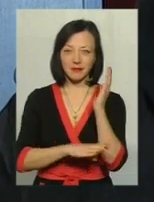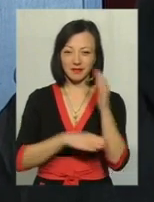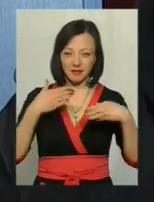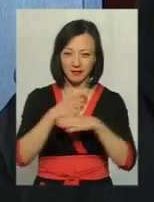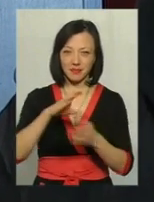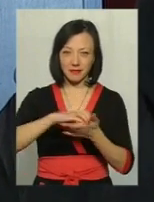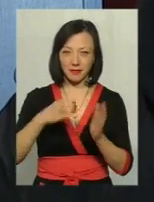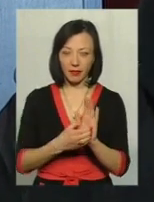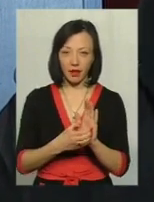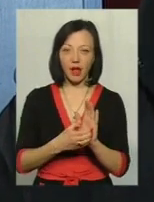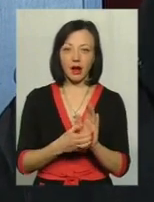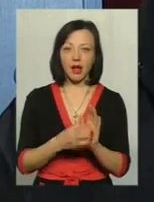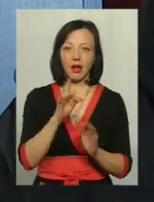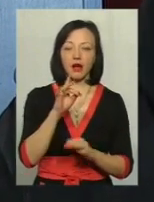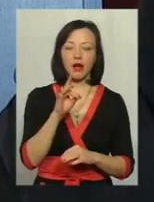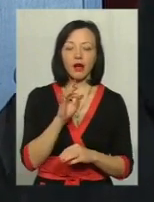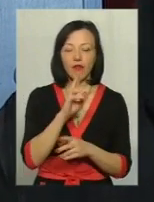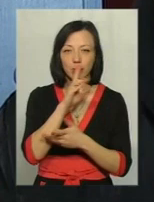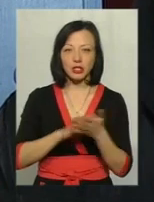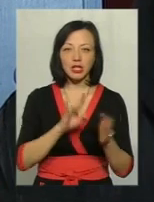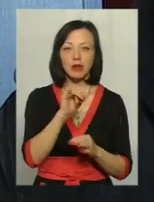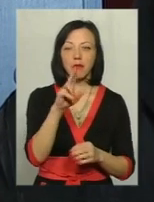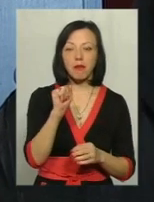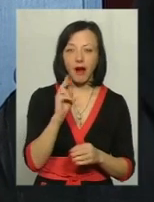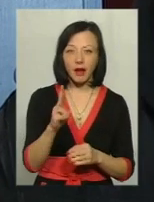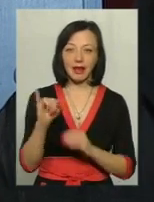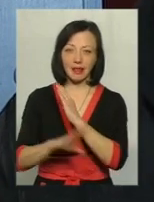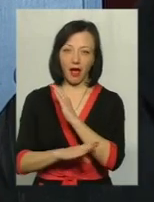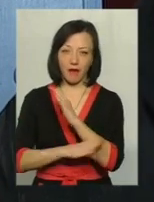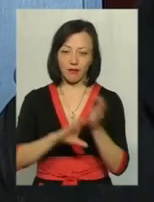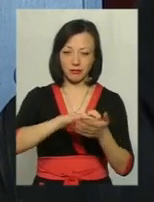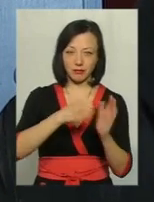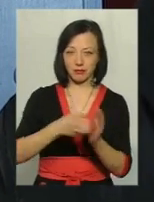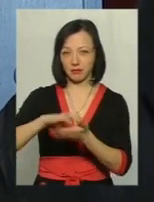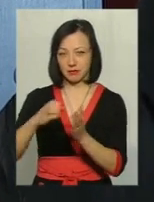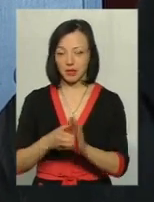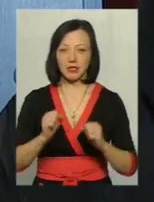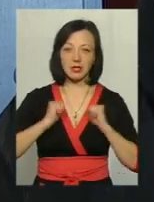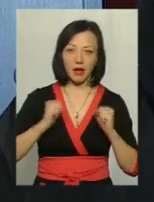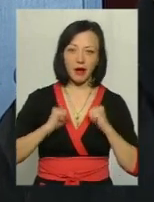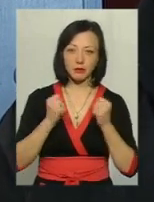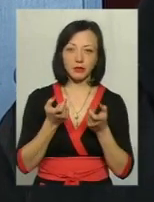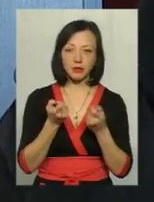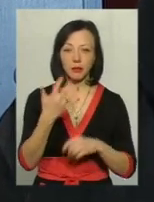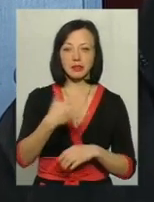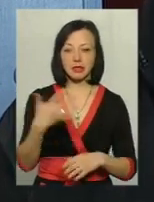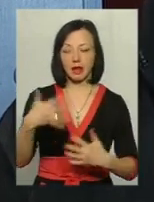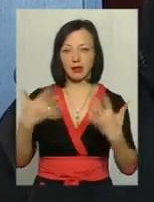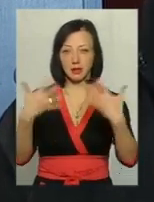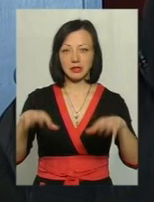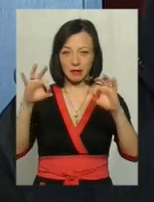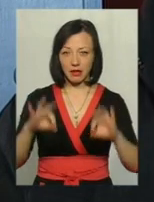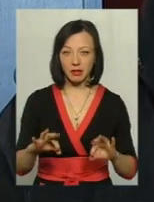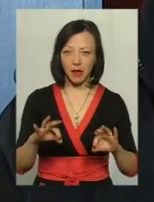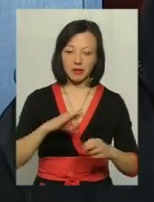основному на пелеті з ріпака і пелеті з деревини. Ну, по можливості стараємося десь 50/50